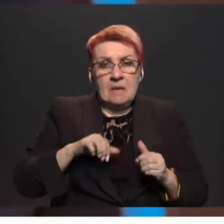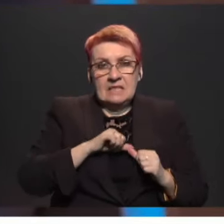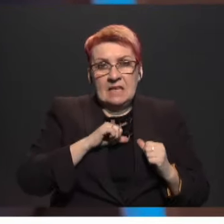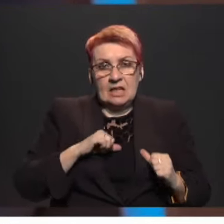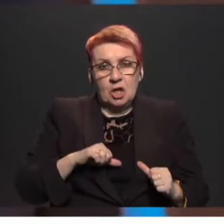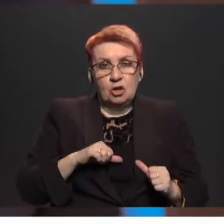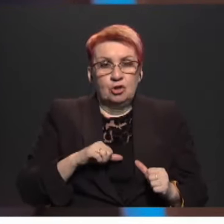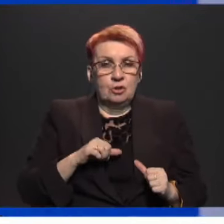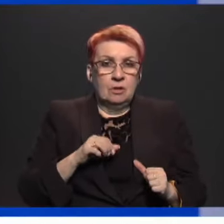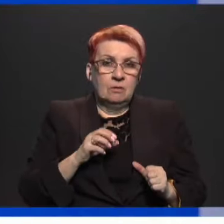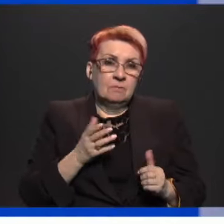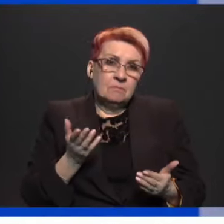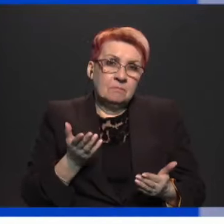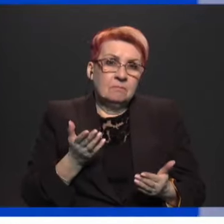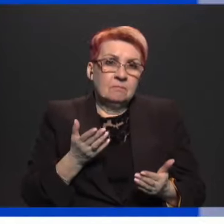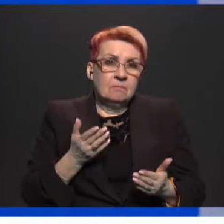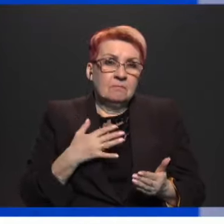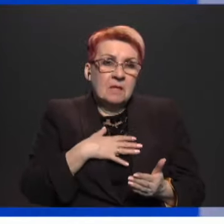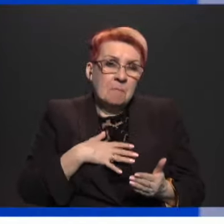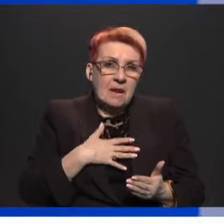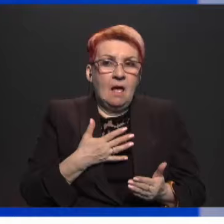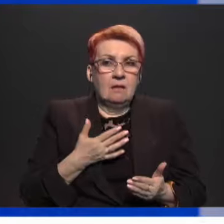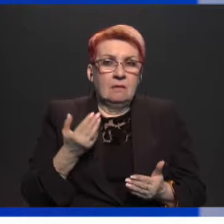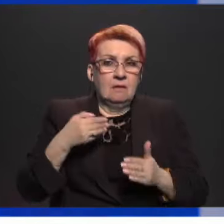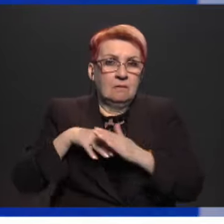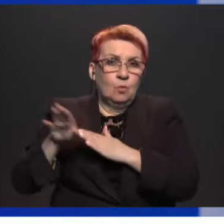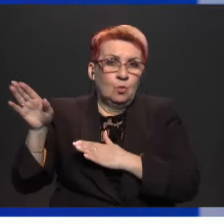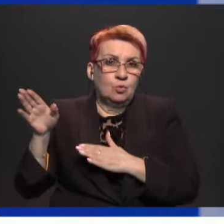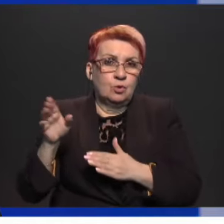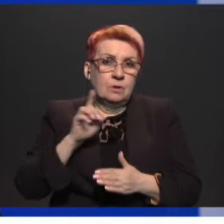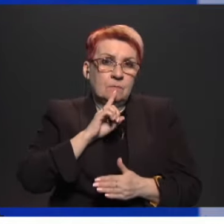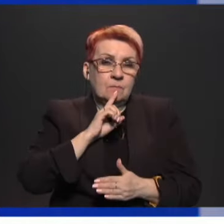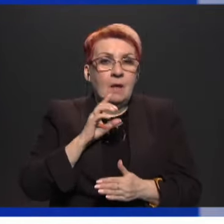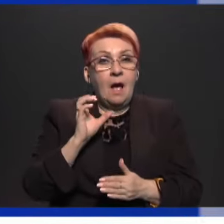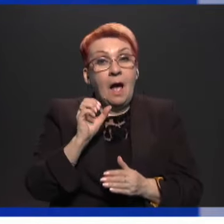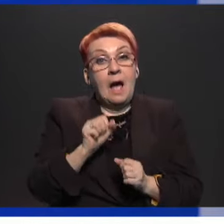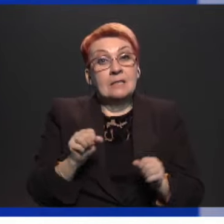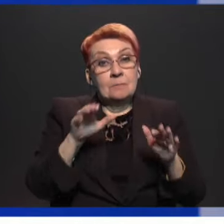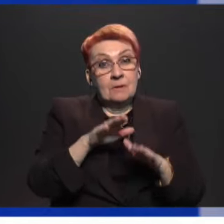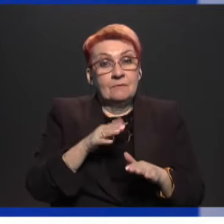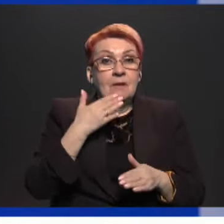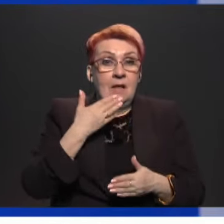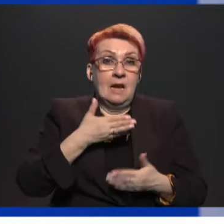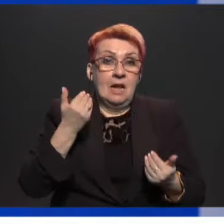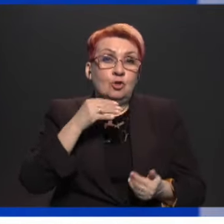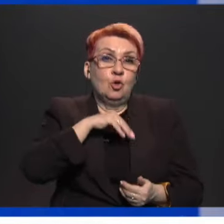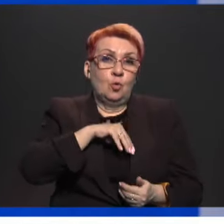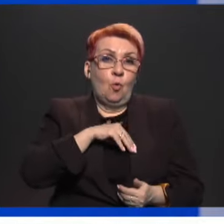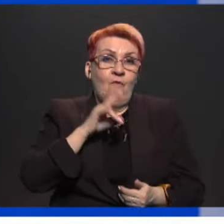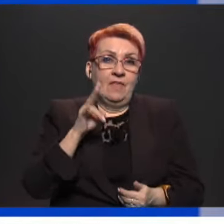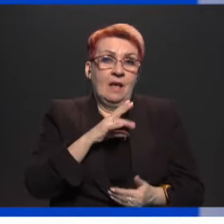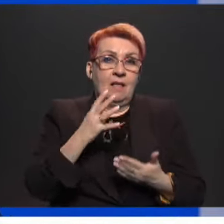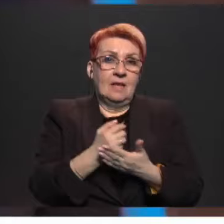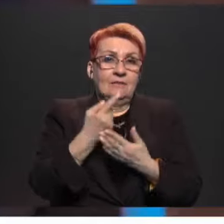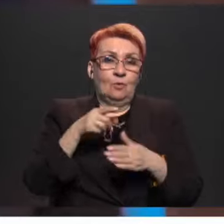поступили. Неприятно. Вот. А с другой стороны, все-таки с благословения ты духовника легче найти. Спасибо за ответ,